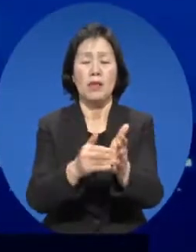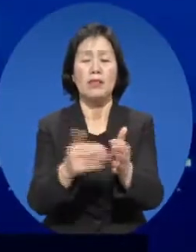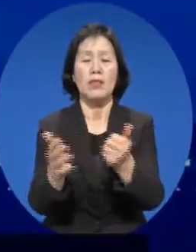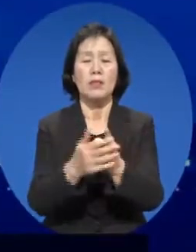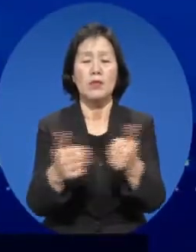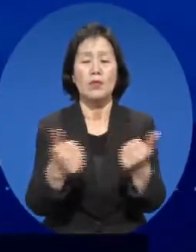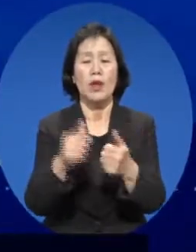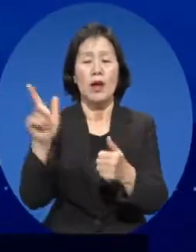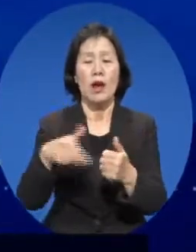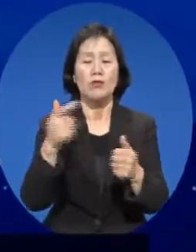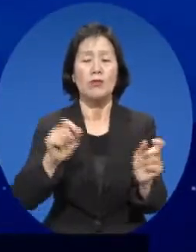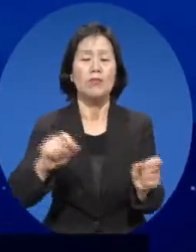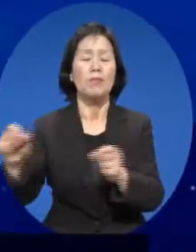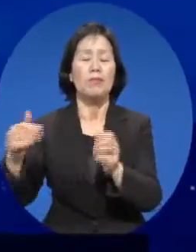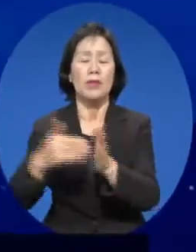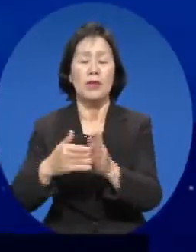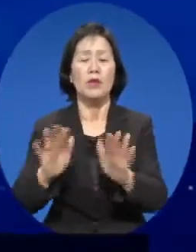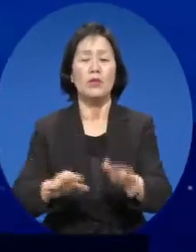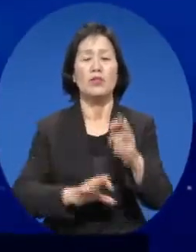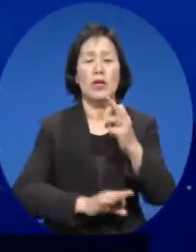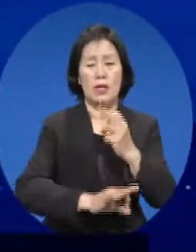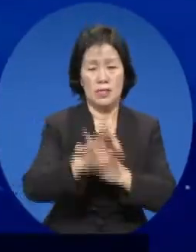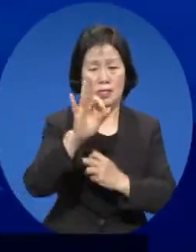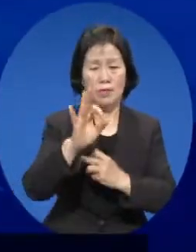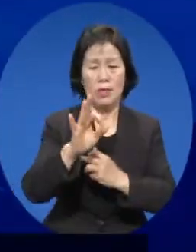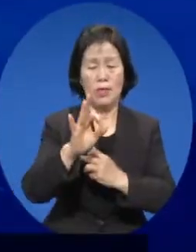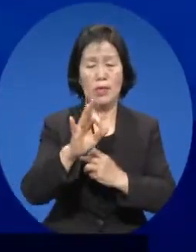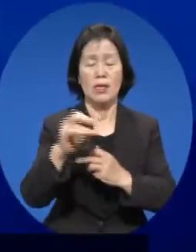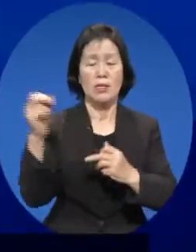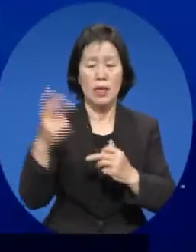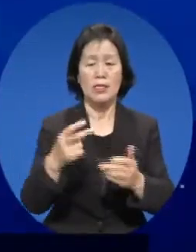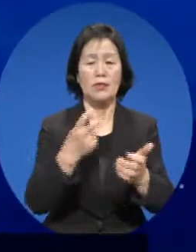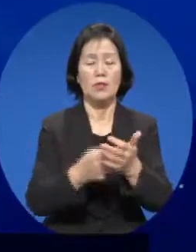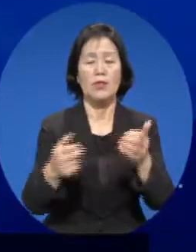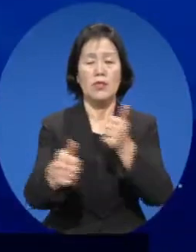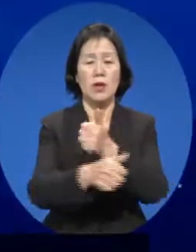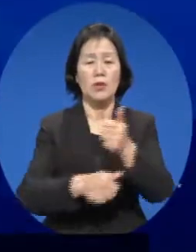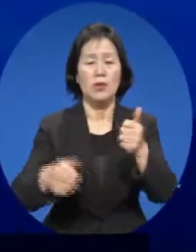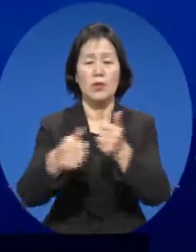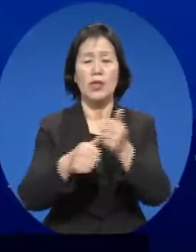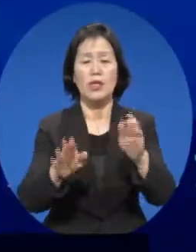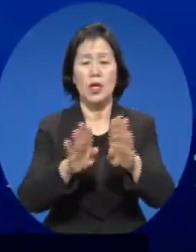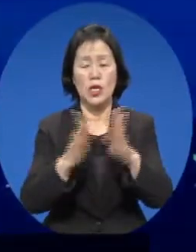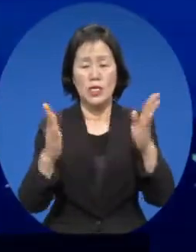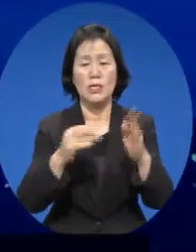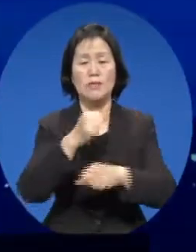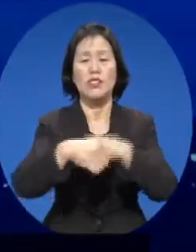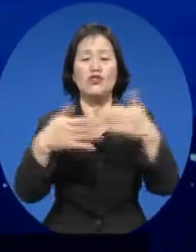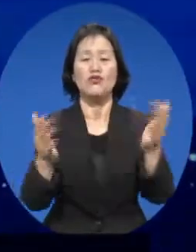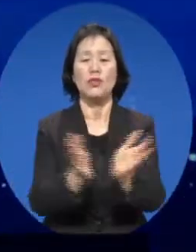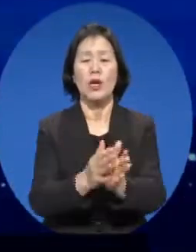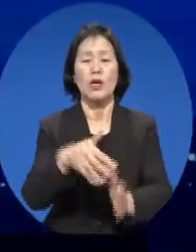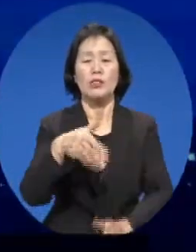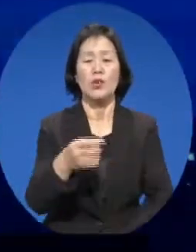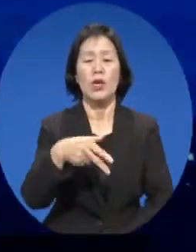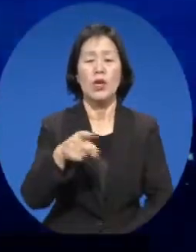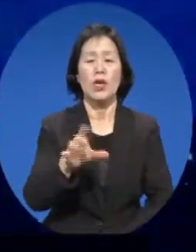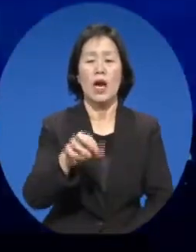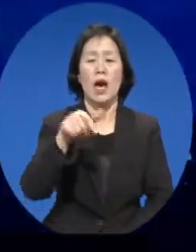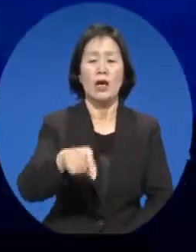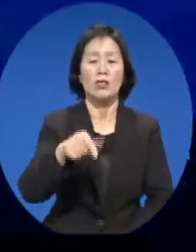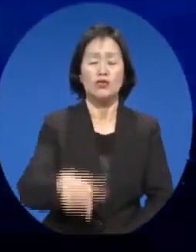졌는데 오늘 아침에 4 후임을 통해서 법제사법위원회 온 열린 민주당 최강욱 의원까지